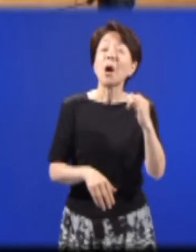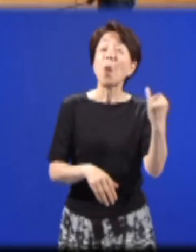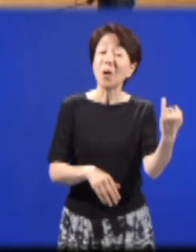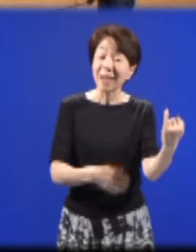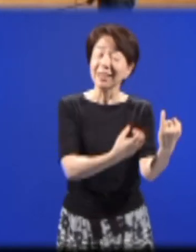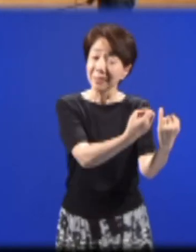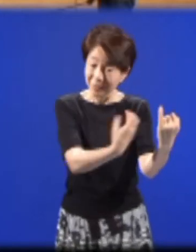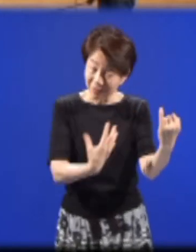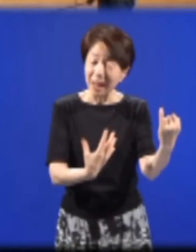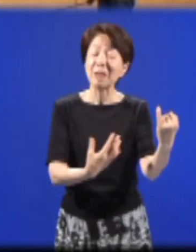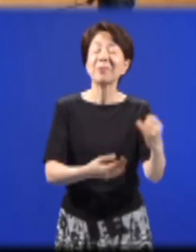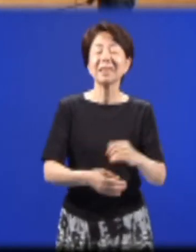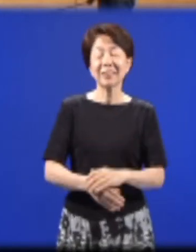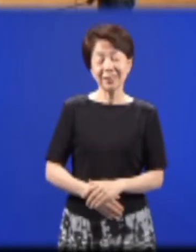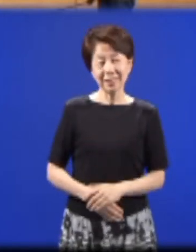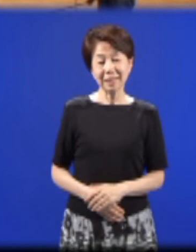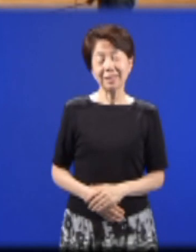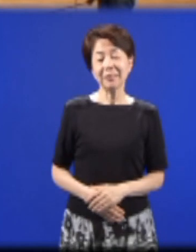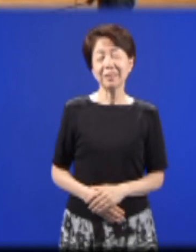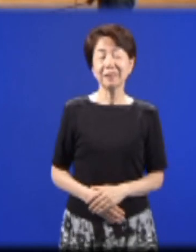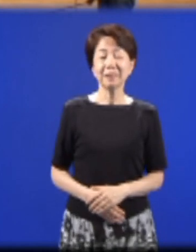聖子さんは話します。